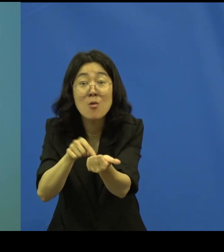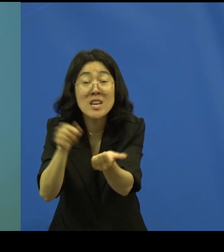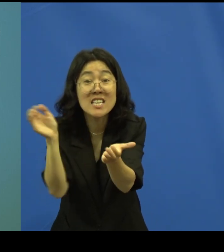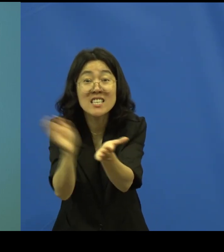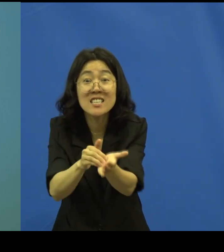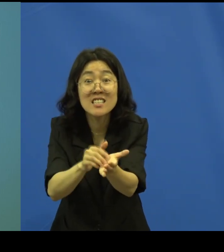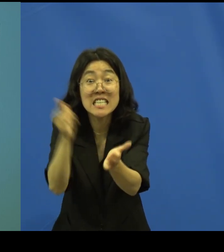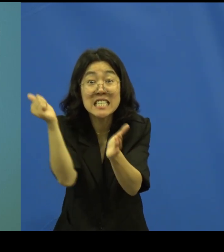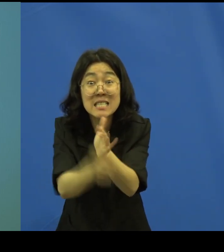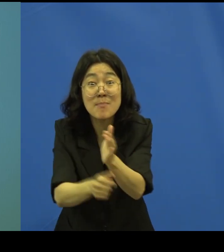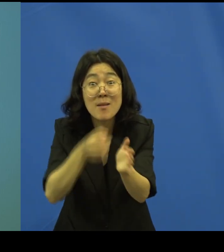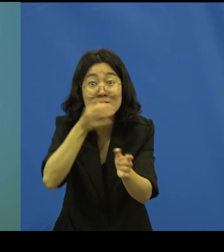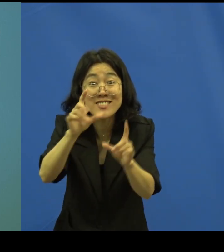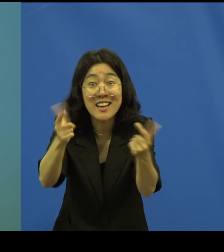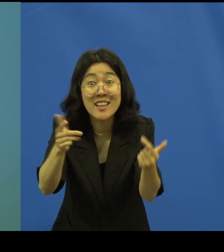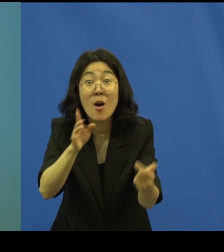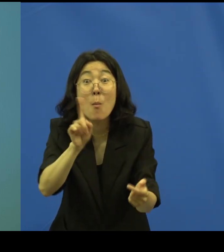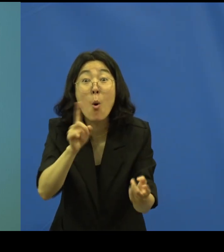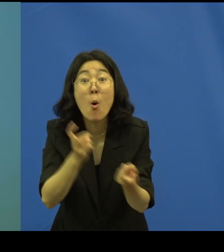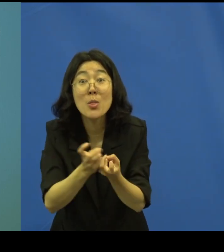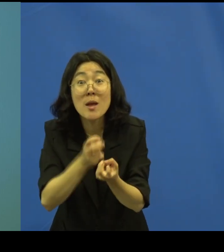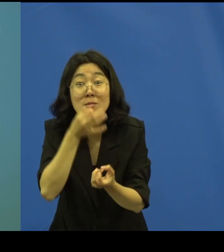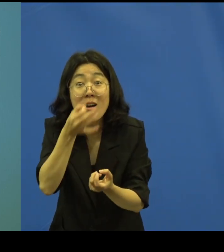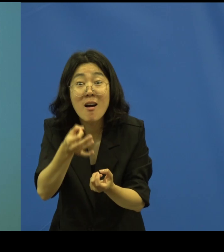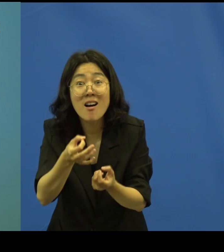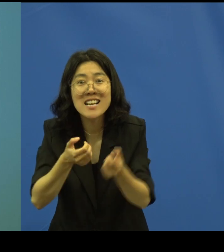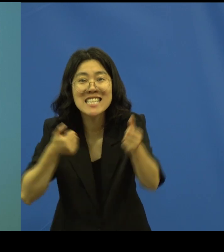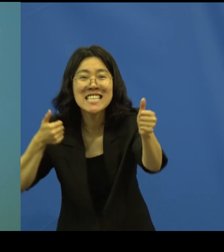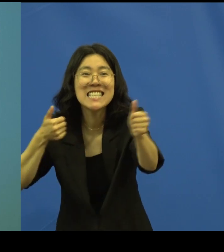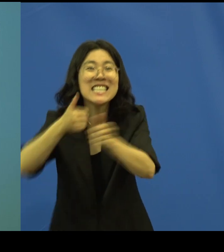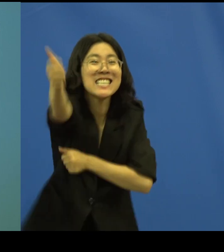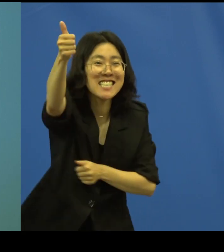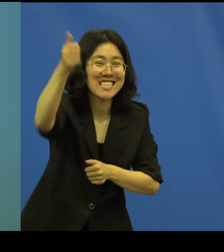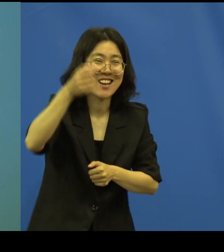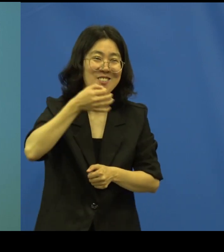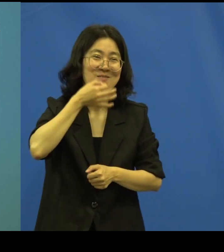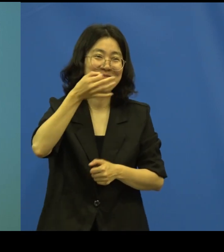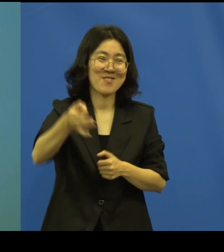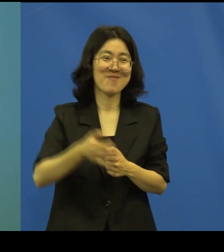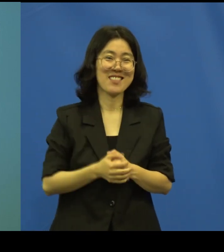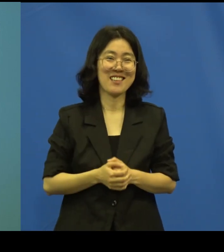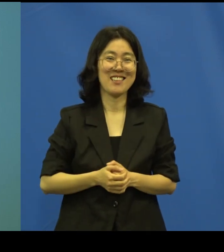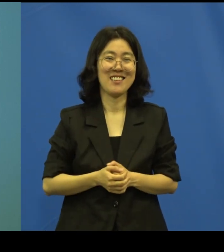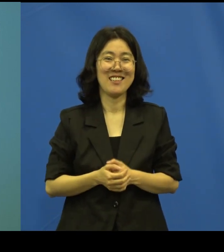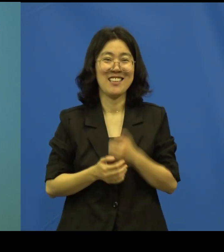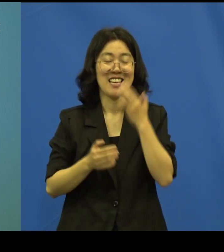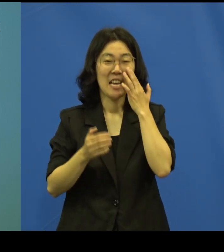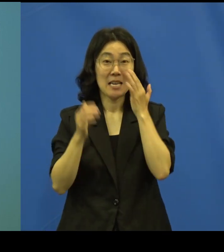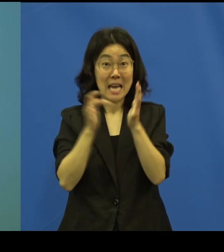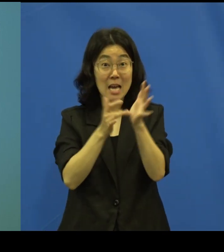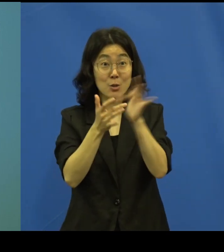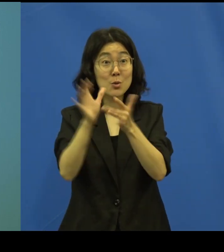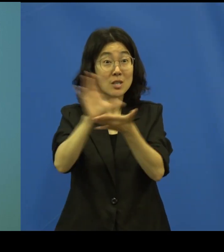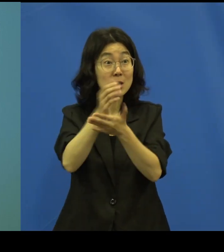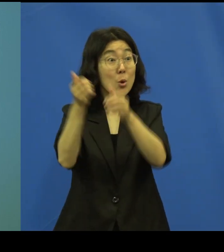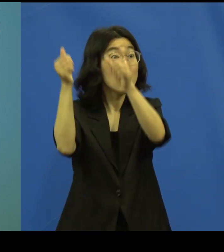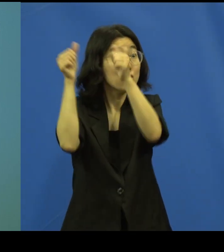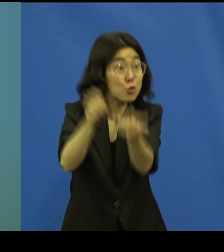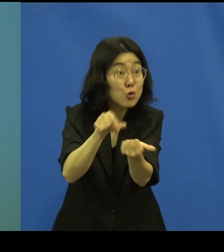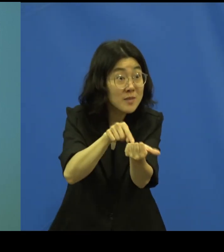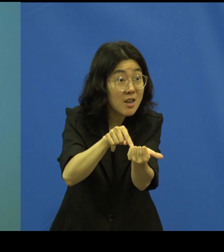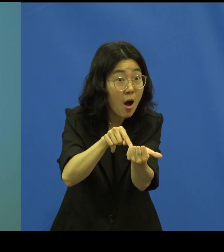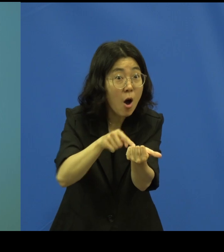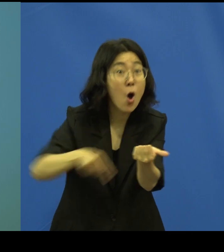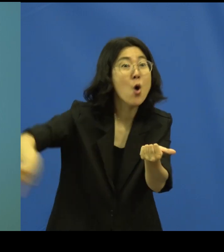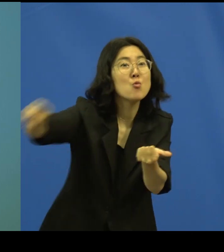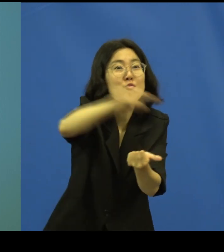우리는 이제 그것을 믿음으로 받아들이고 있죠. 자, 역사의 종국은 두루마리 속에 쓰여진 대로 하나님의 구원을 이루어줍니다.